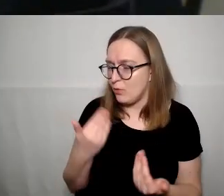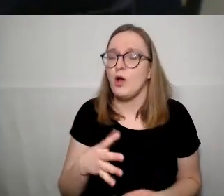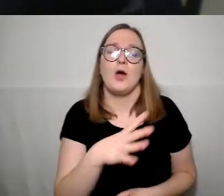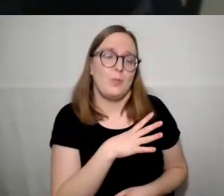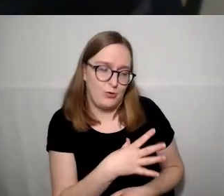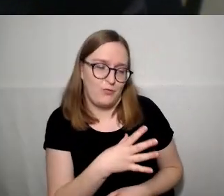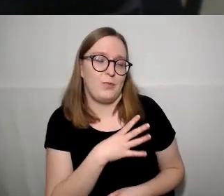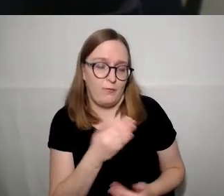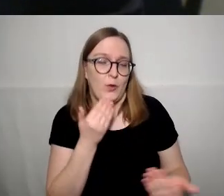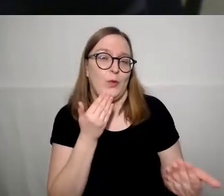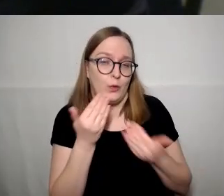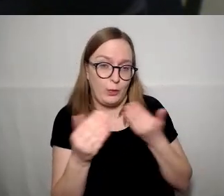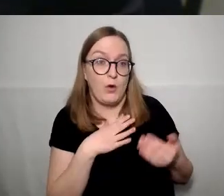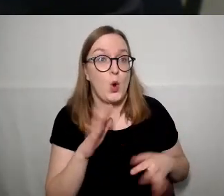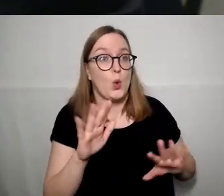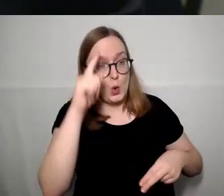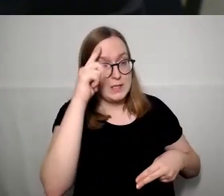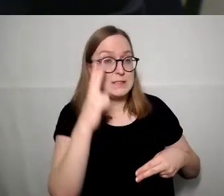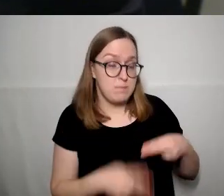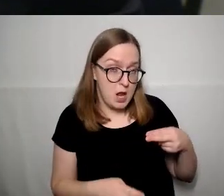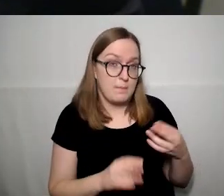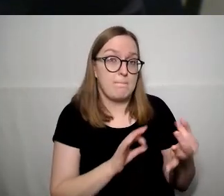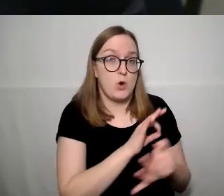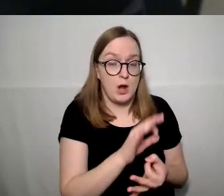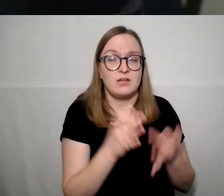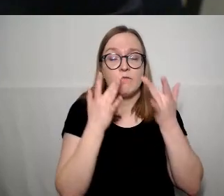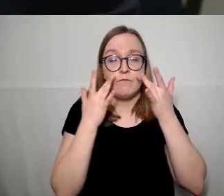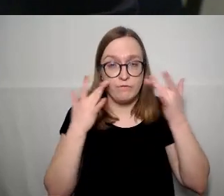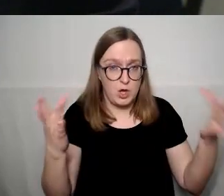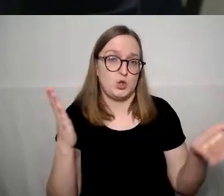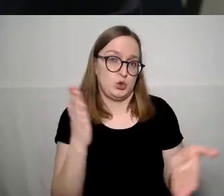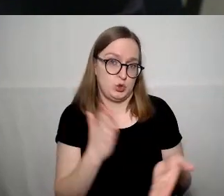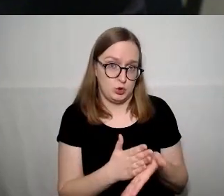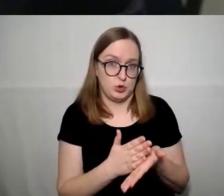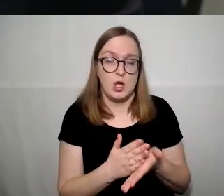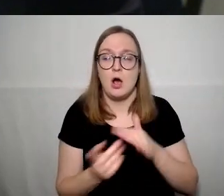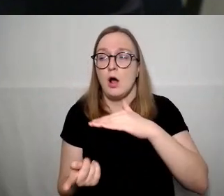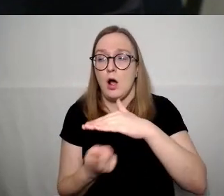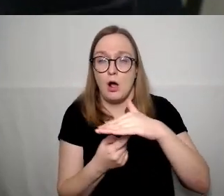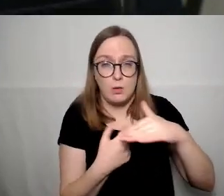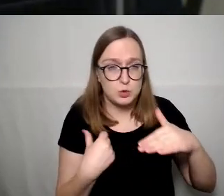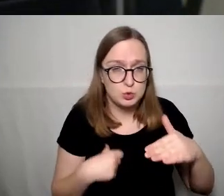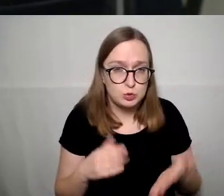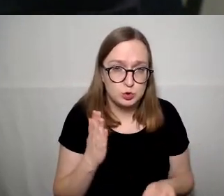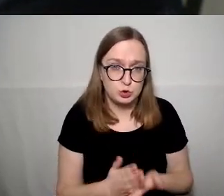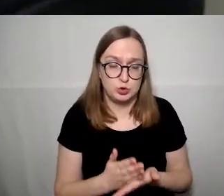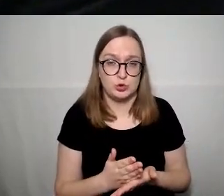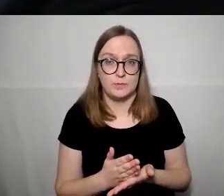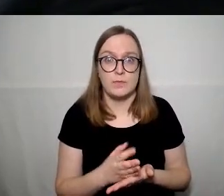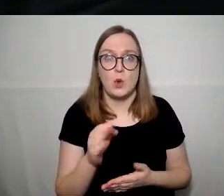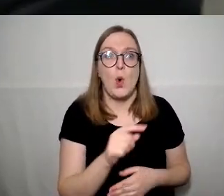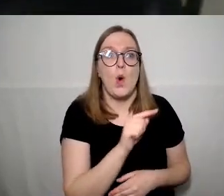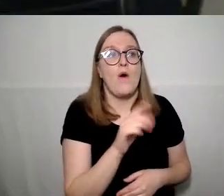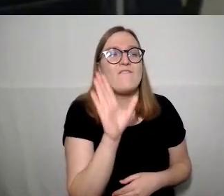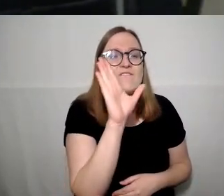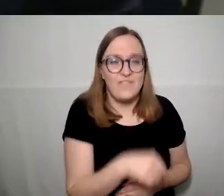kiekvieni visi sprendimų projektai yra viešinami, yra daromos apklausos ir ne dėl kiekvieno sprendimo, bet tų